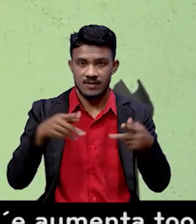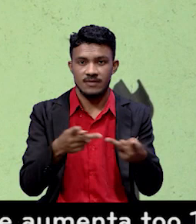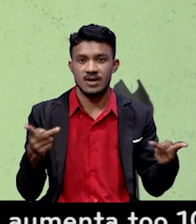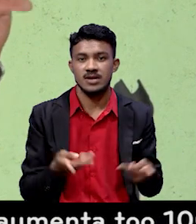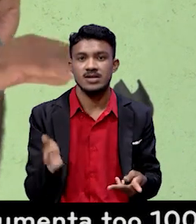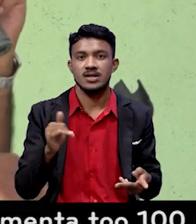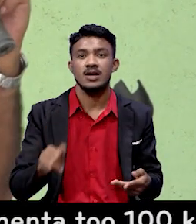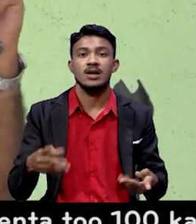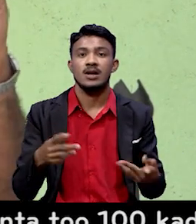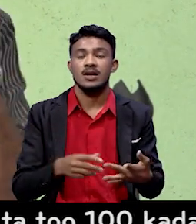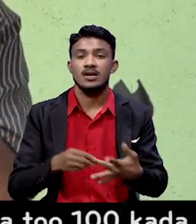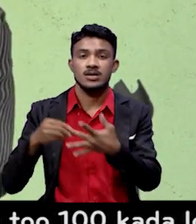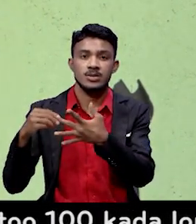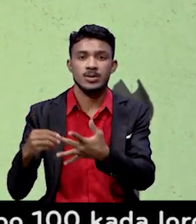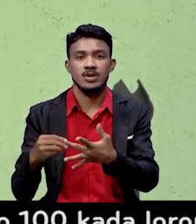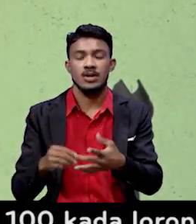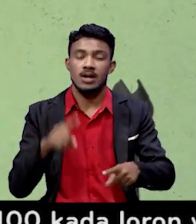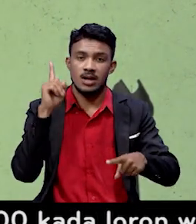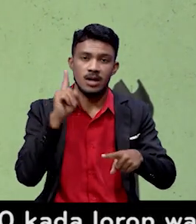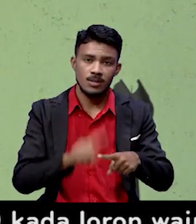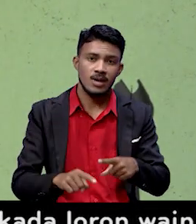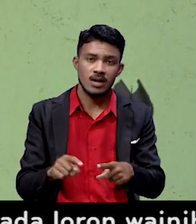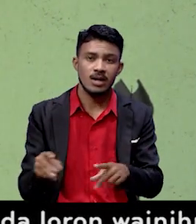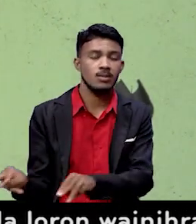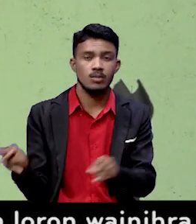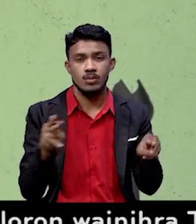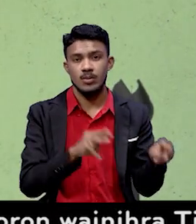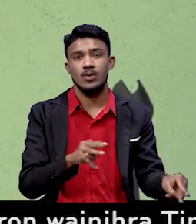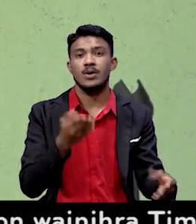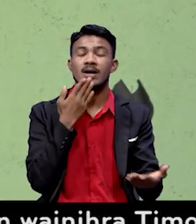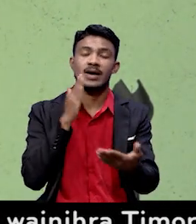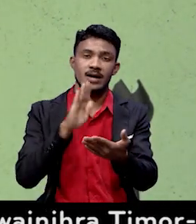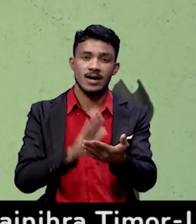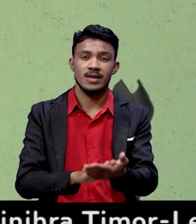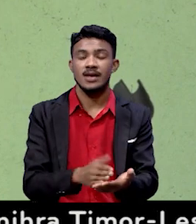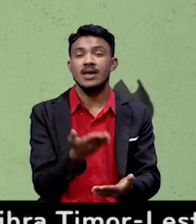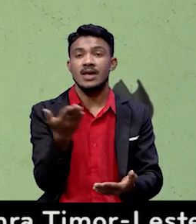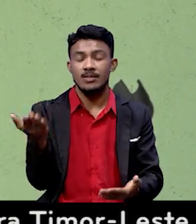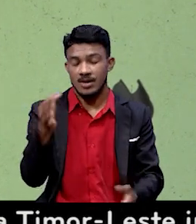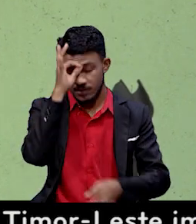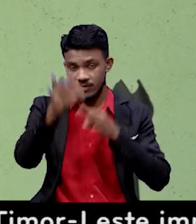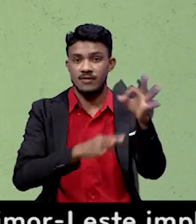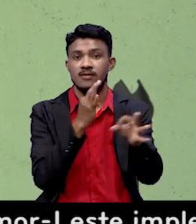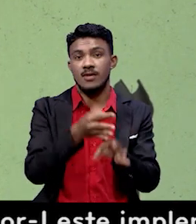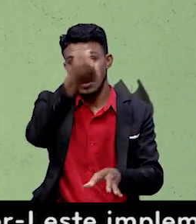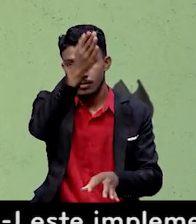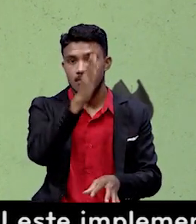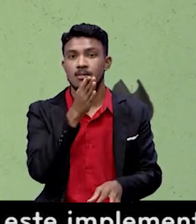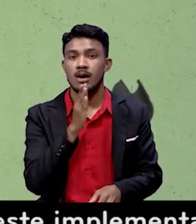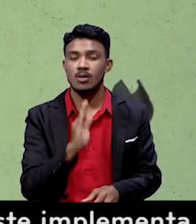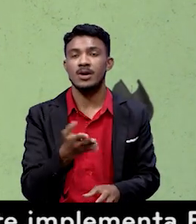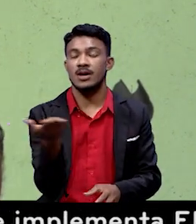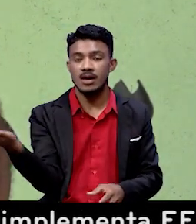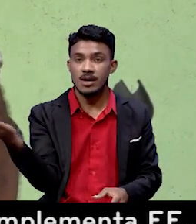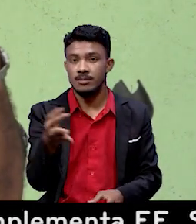Liu-liu ida benasa. Labele muno etentasaun at. Se ini fiar maroma, ini fiar